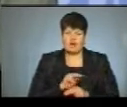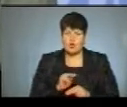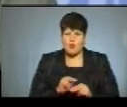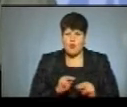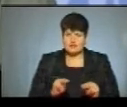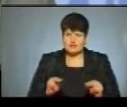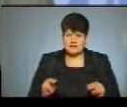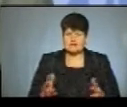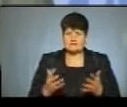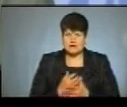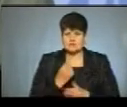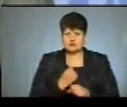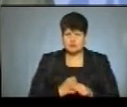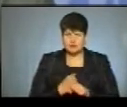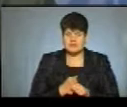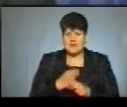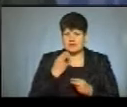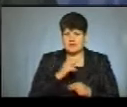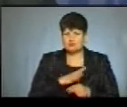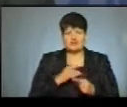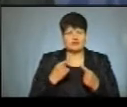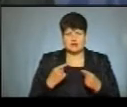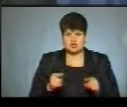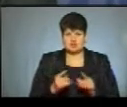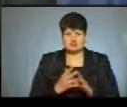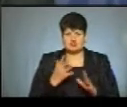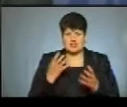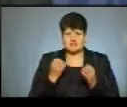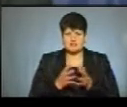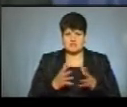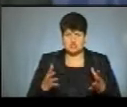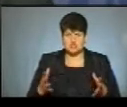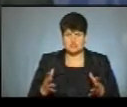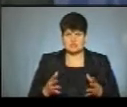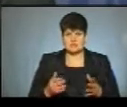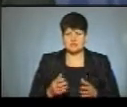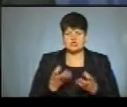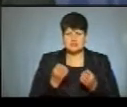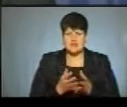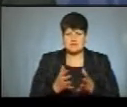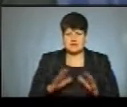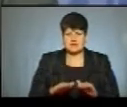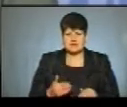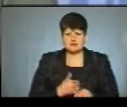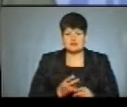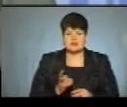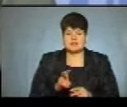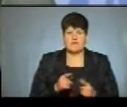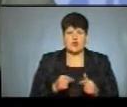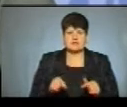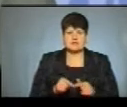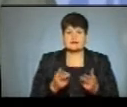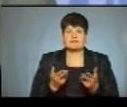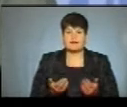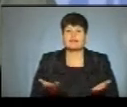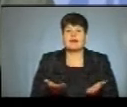зробити, але ефект був зовсім інший, черга ще більше збільшилася, ще більше дітей захотіло прийти до організації. Так, де